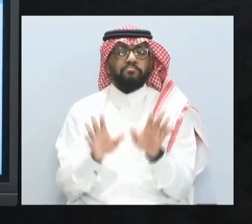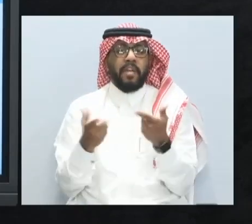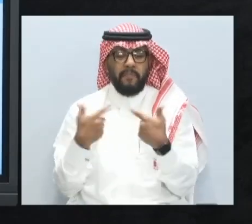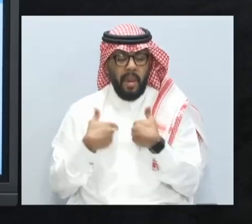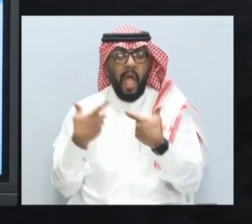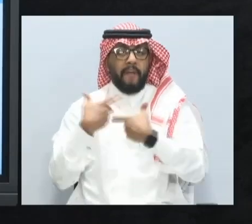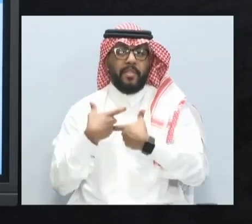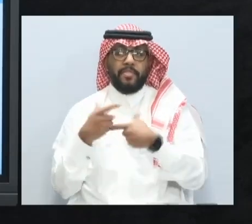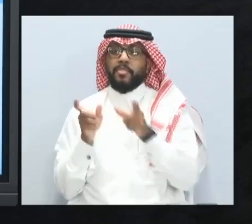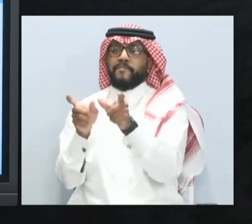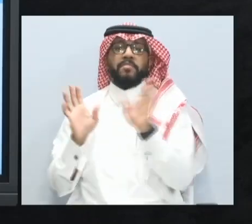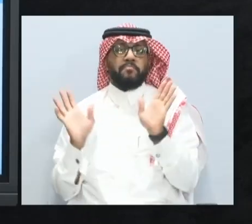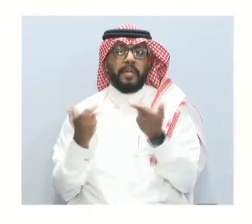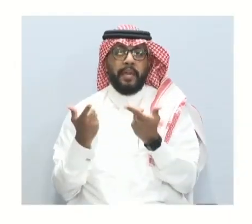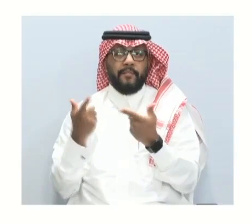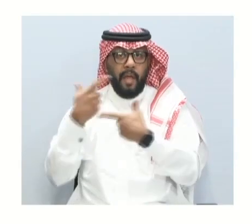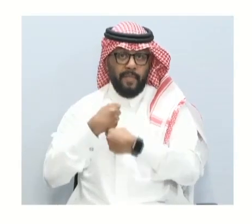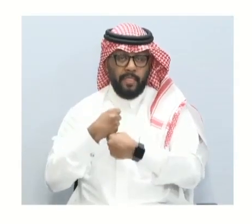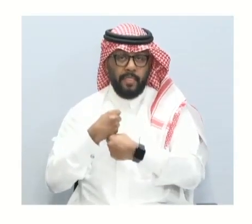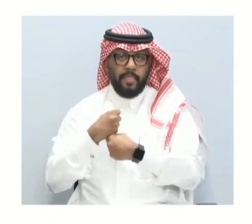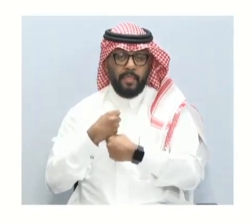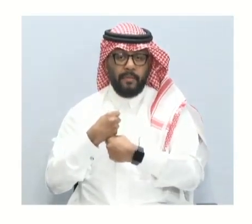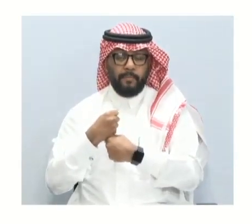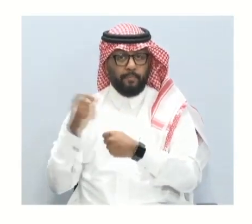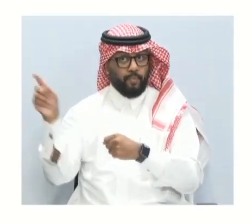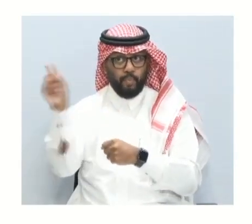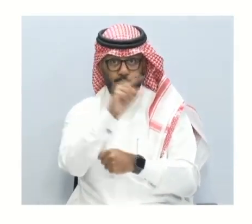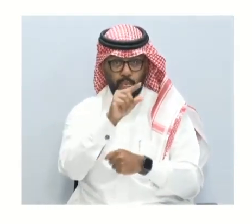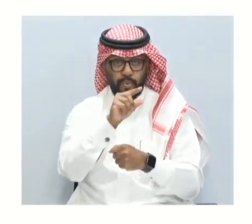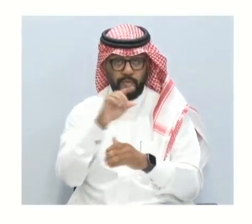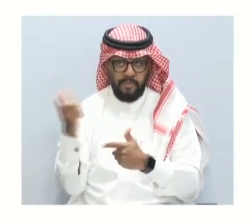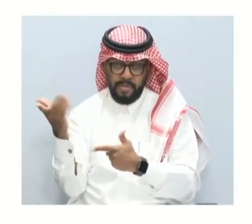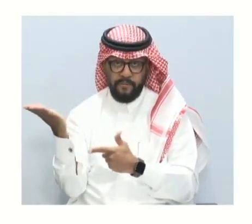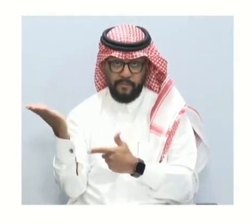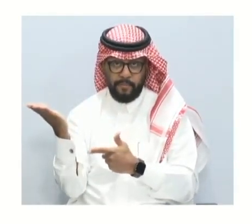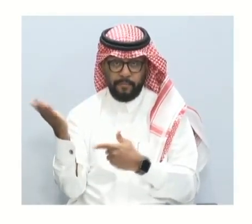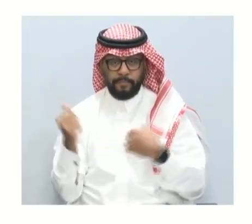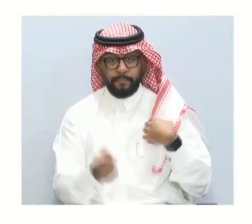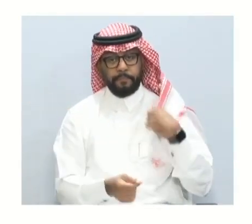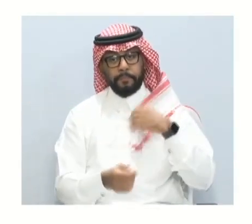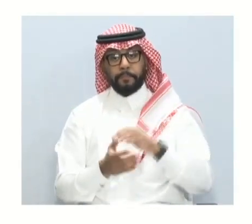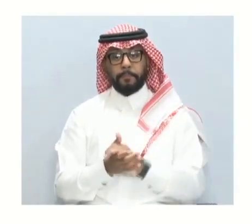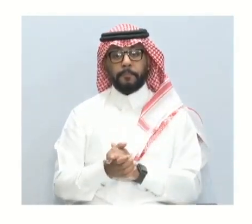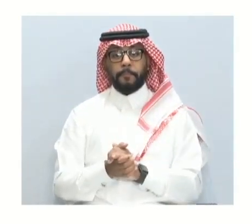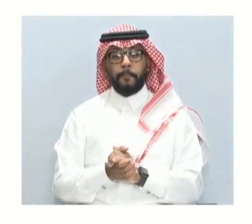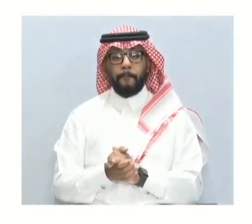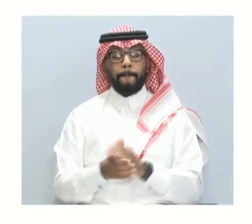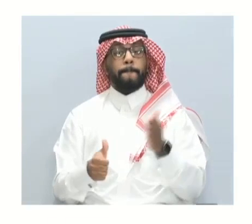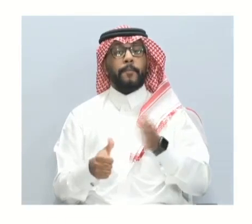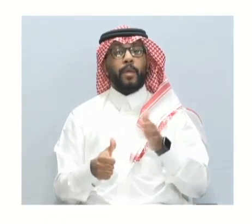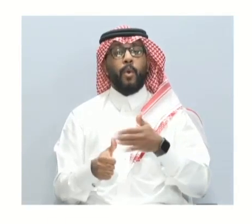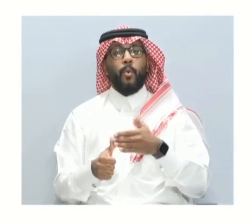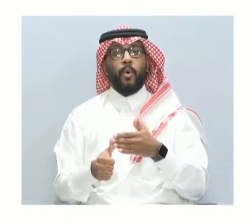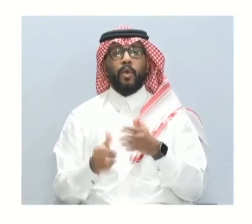اقي نفسي منهم جاءت هذه هذه هذا العنصر المهم سبل الوقايه من السحر اولا واول